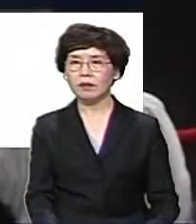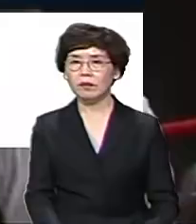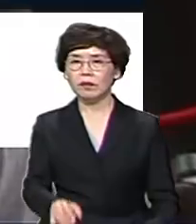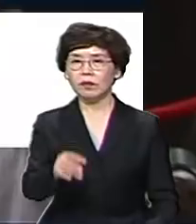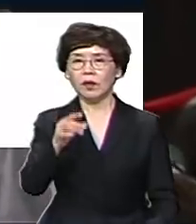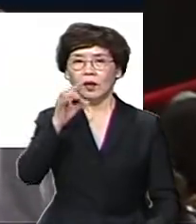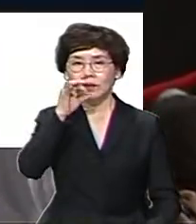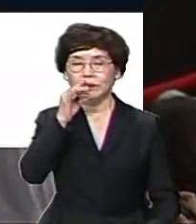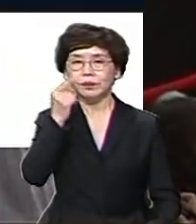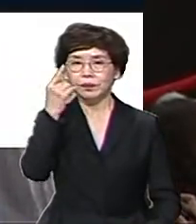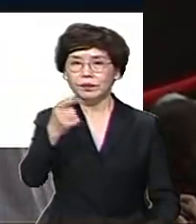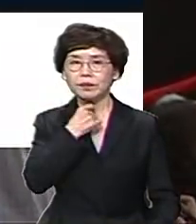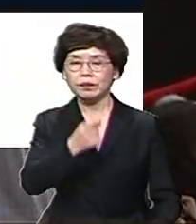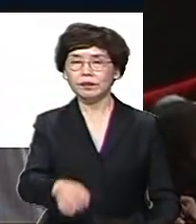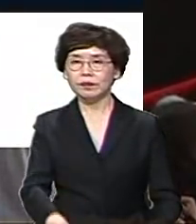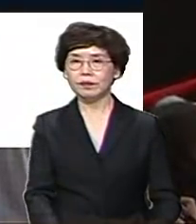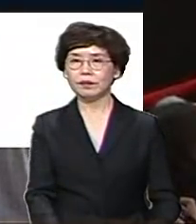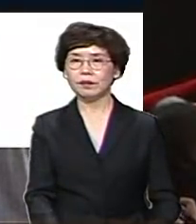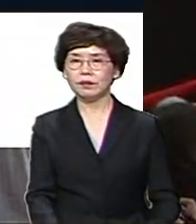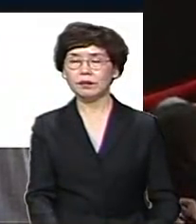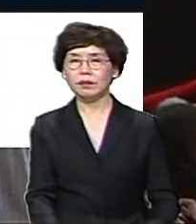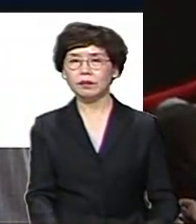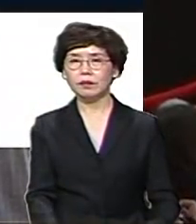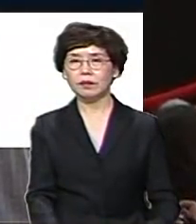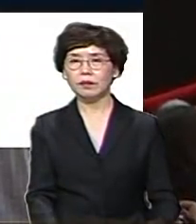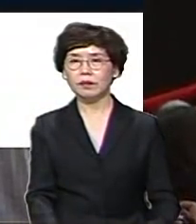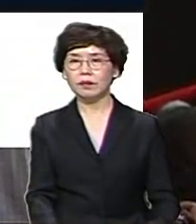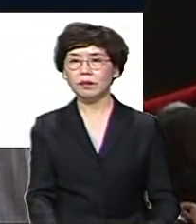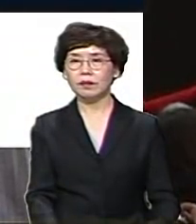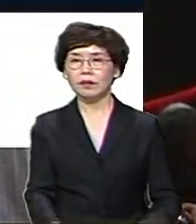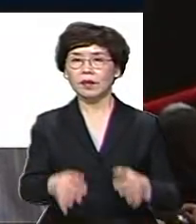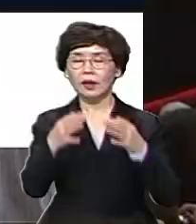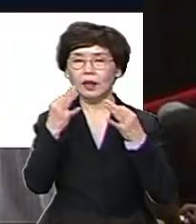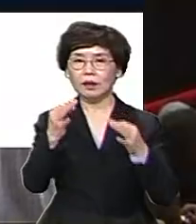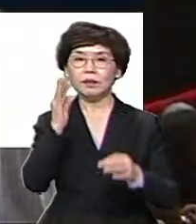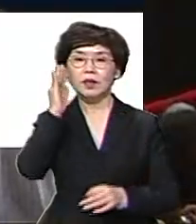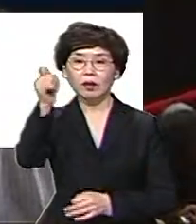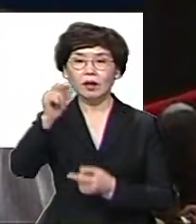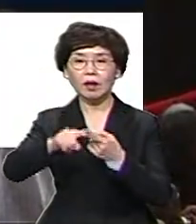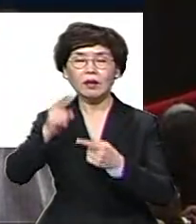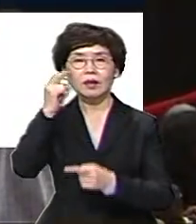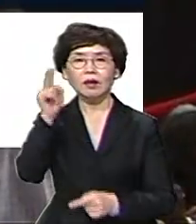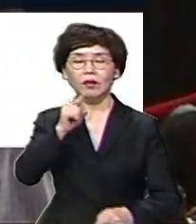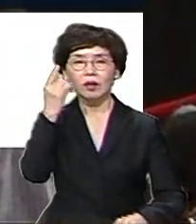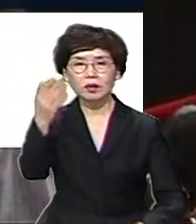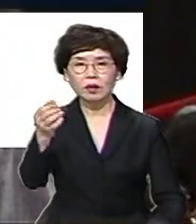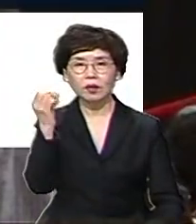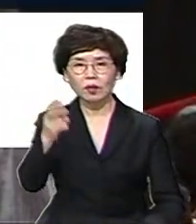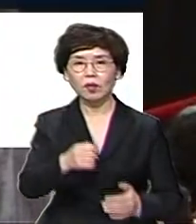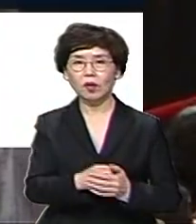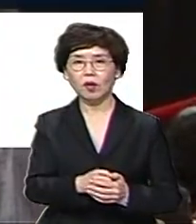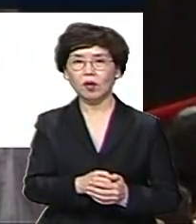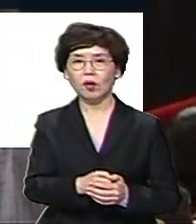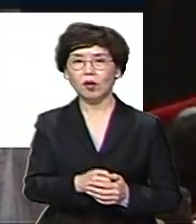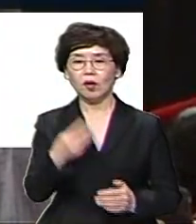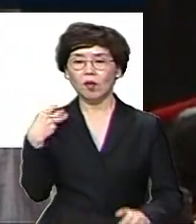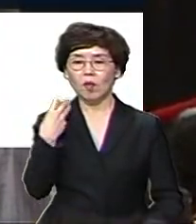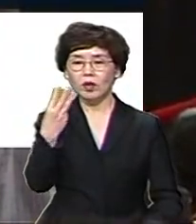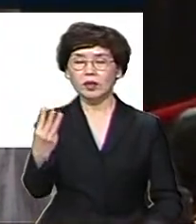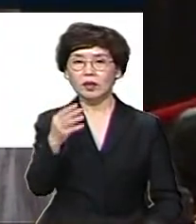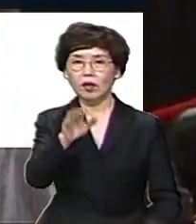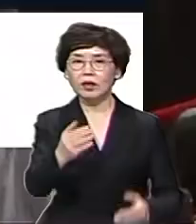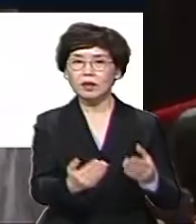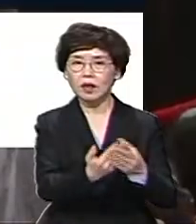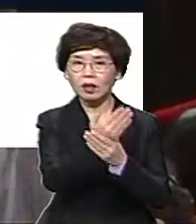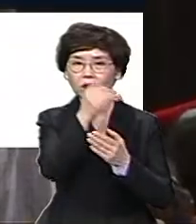감사합니다, 대통령. Two questions, if I may. First, did you learn anything new about Chairman Kim through this meeting? 김인 위원장에 대해서 어떻게 생각을 했습니까?